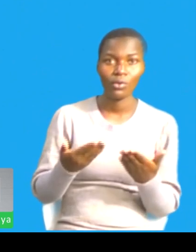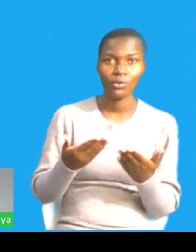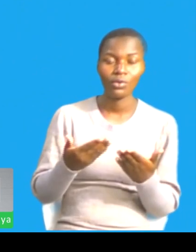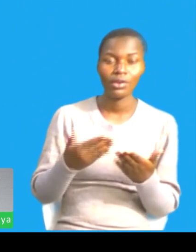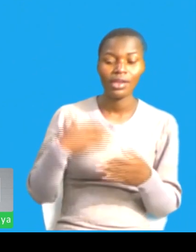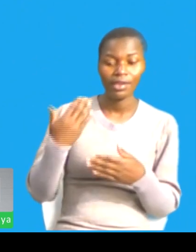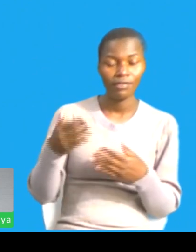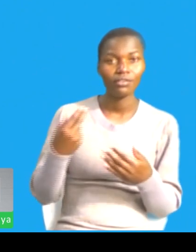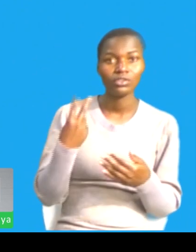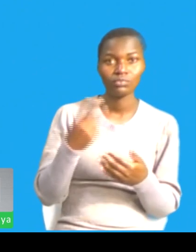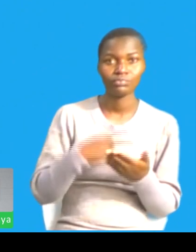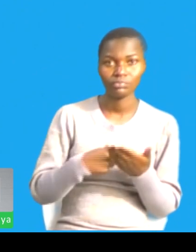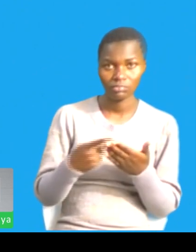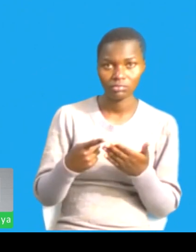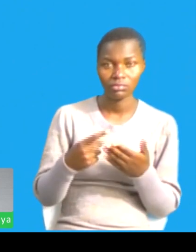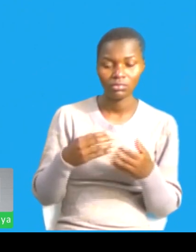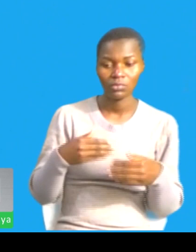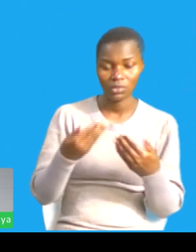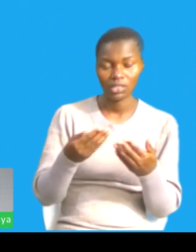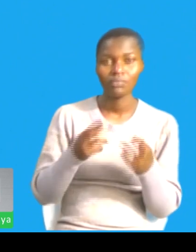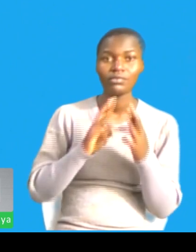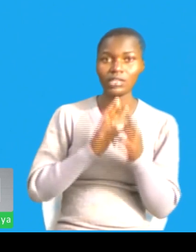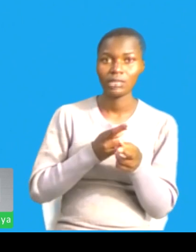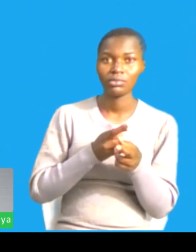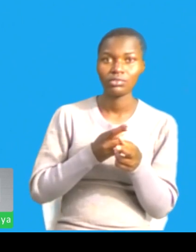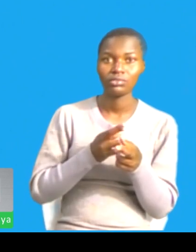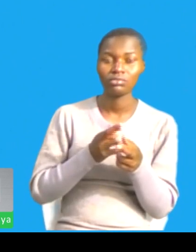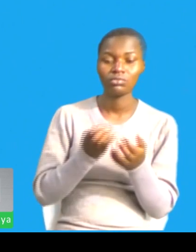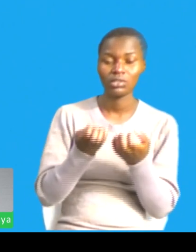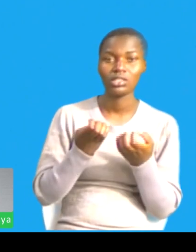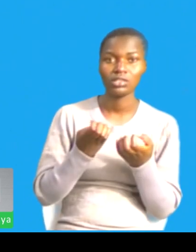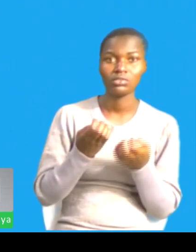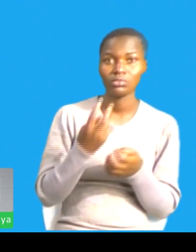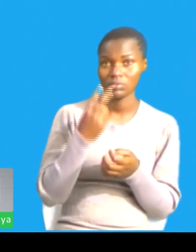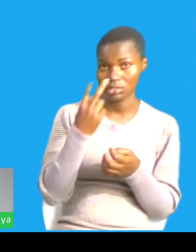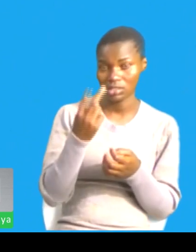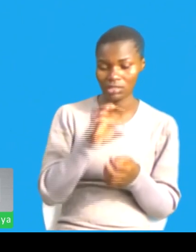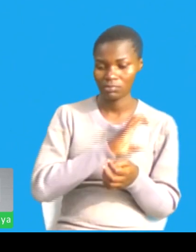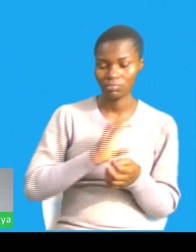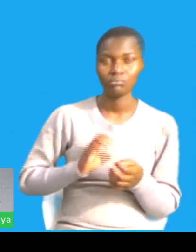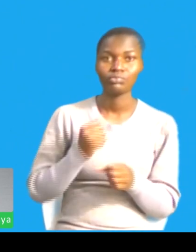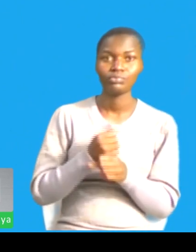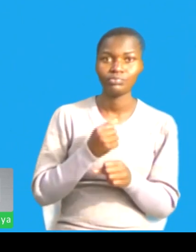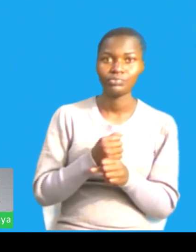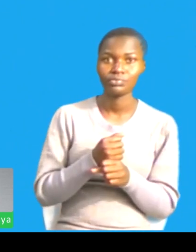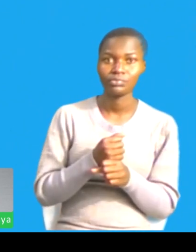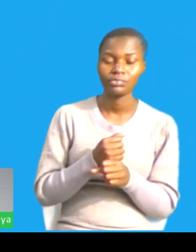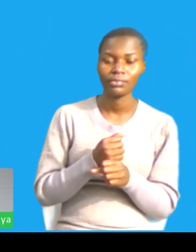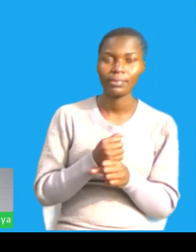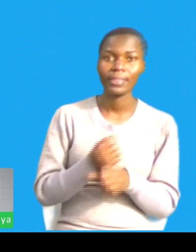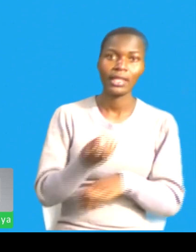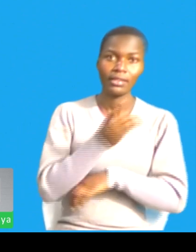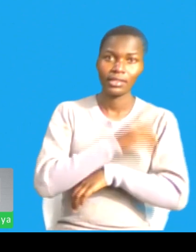weeks watupatie ripoti. We need to see these commissions working. But are we really genuine? The day someone will